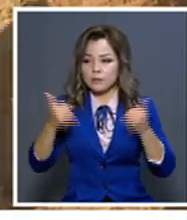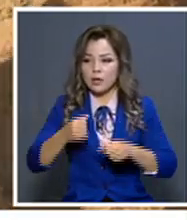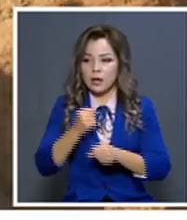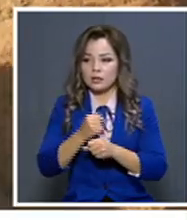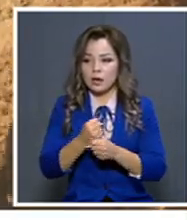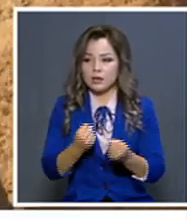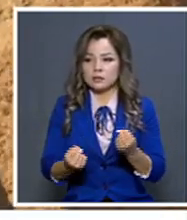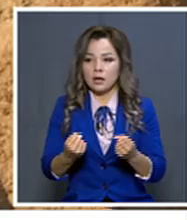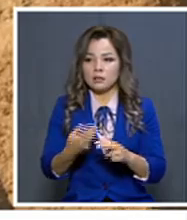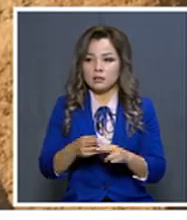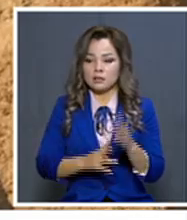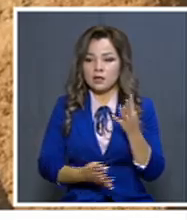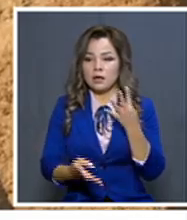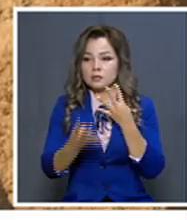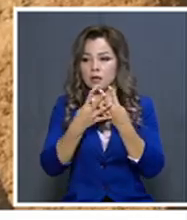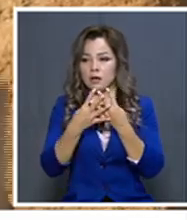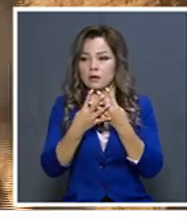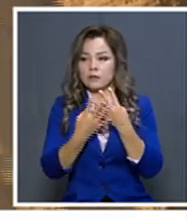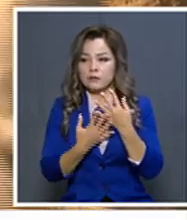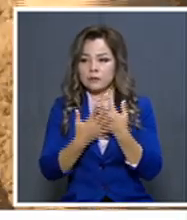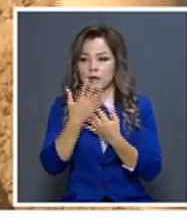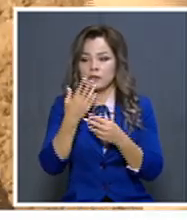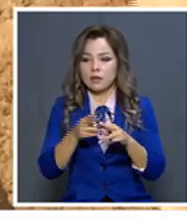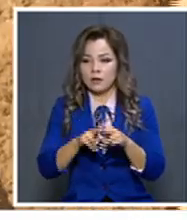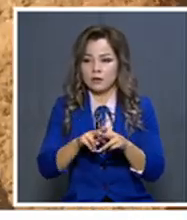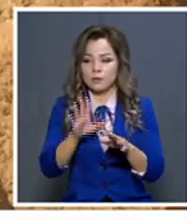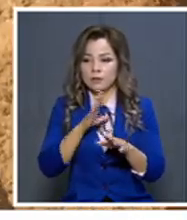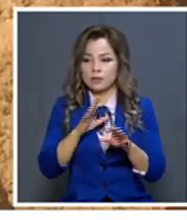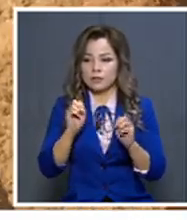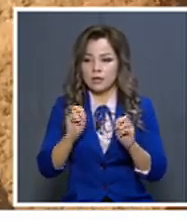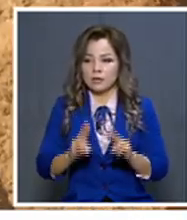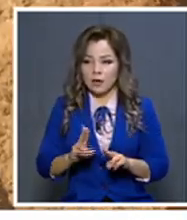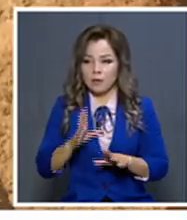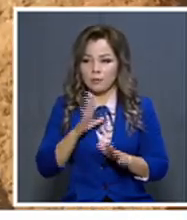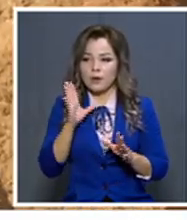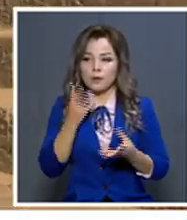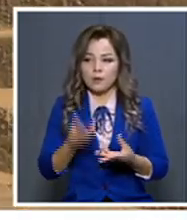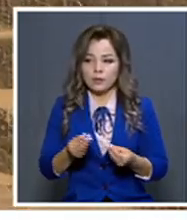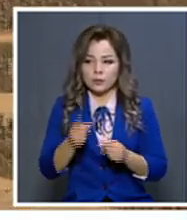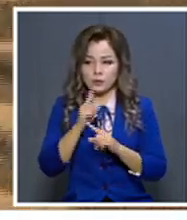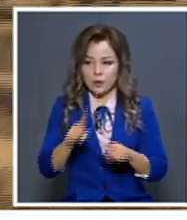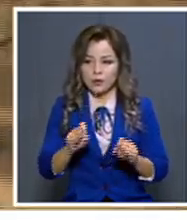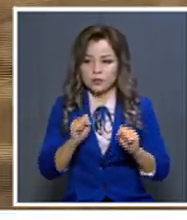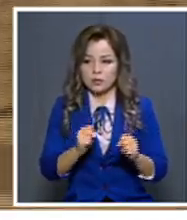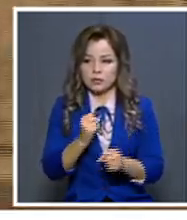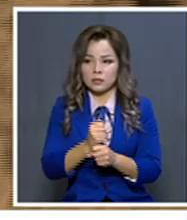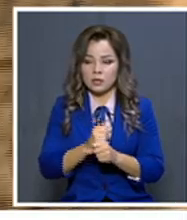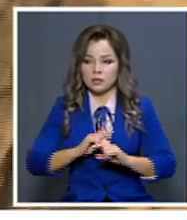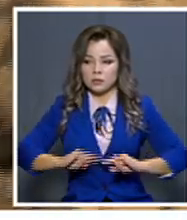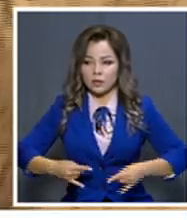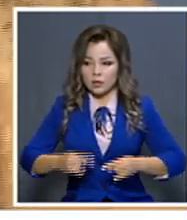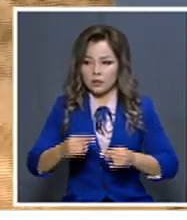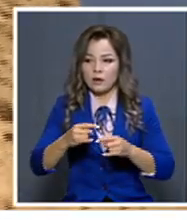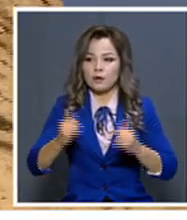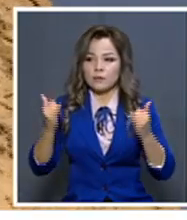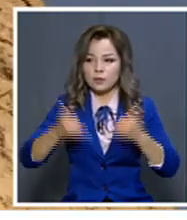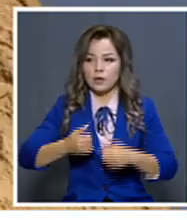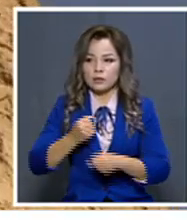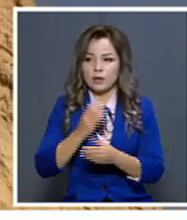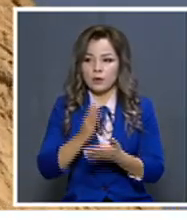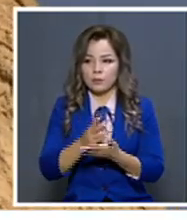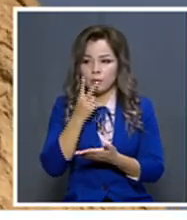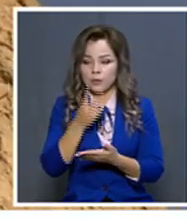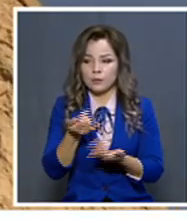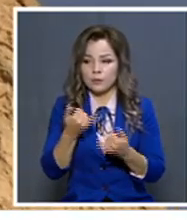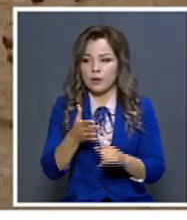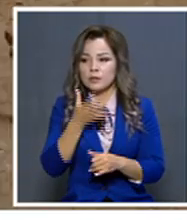бойына суды соратты да басқа ары қарай бермейді екен. Изоляционный материал дейді ғой қазір, соның есебінде пайдаланған. Тасқыран тарихтың айқын